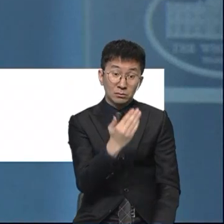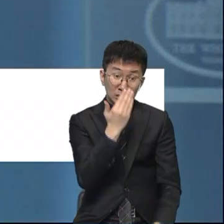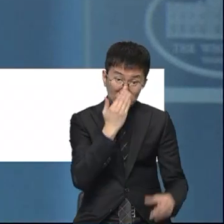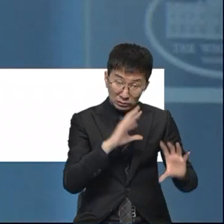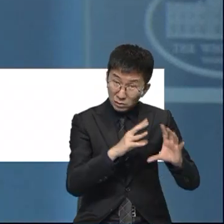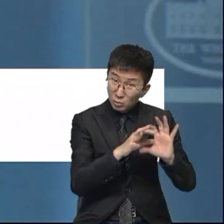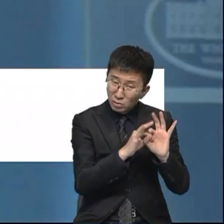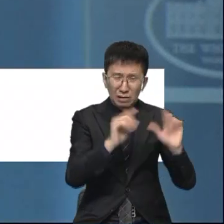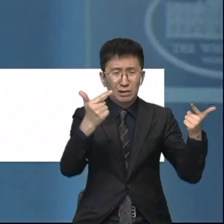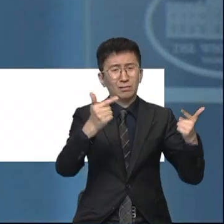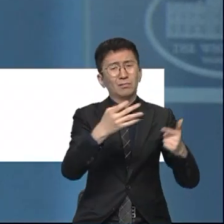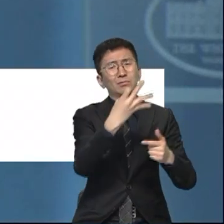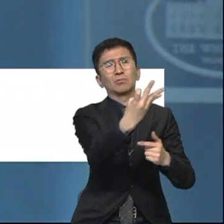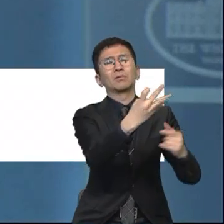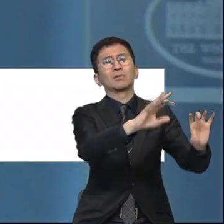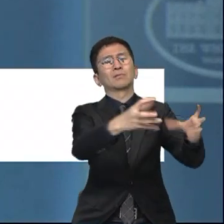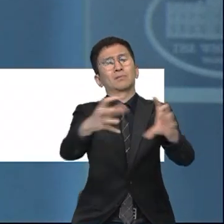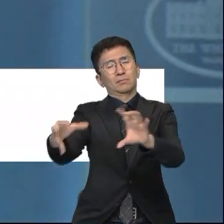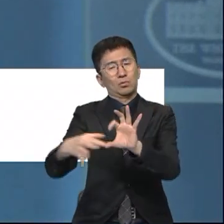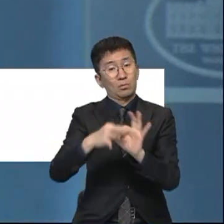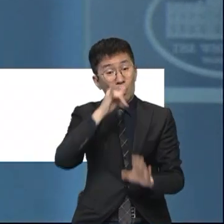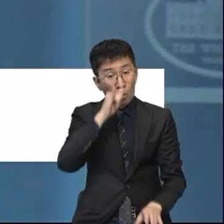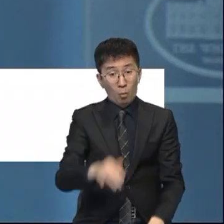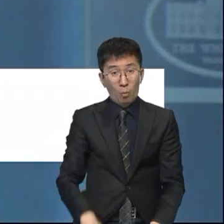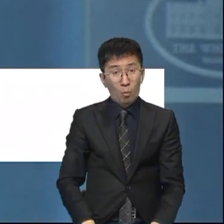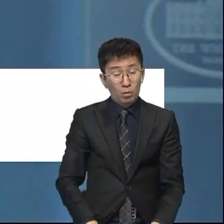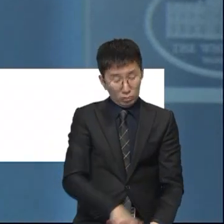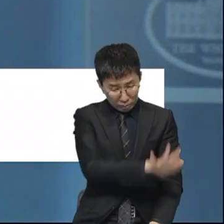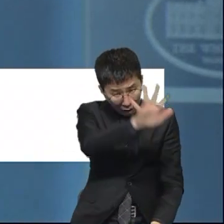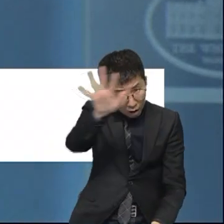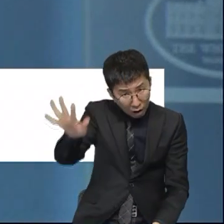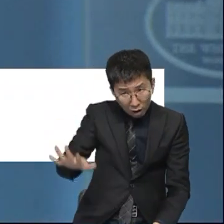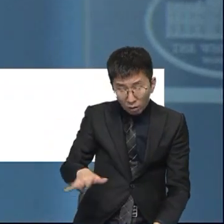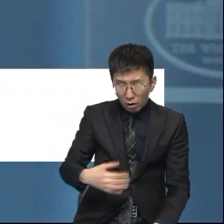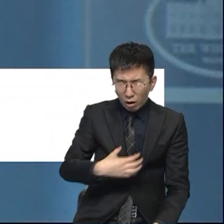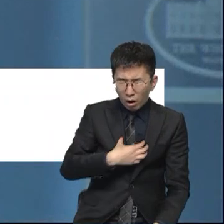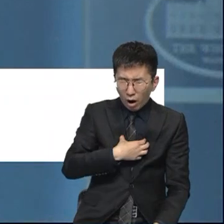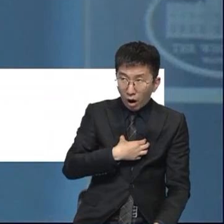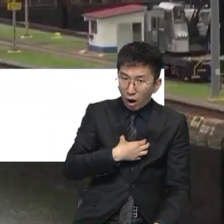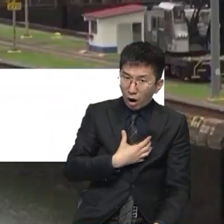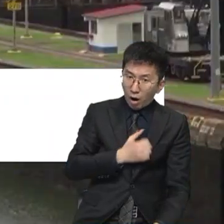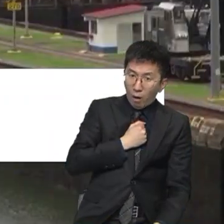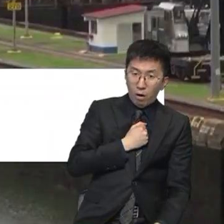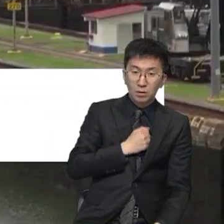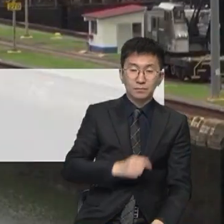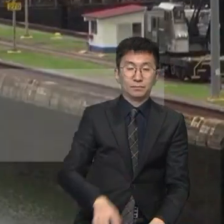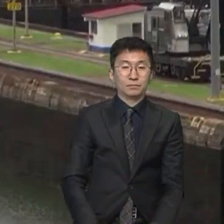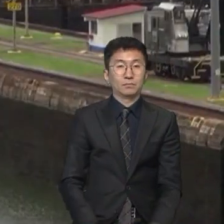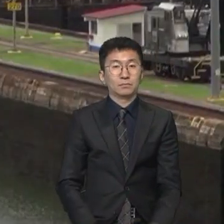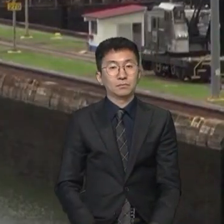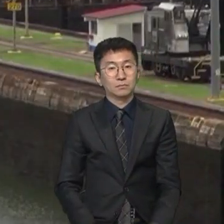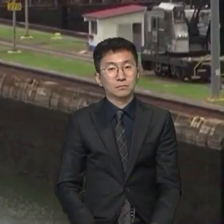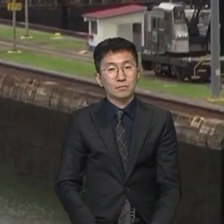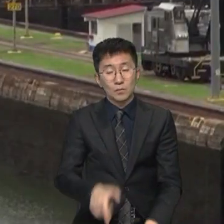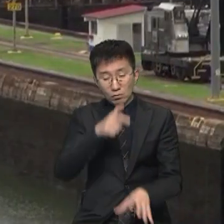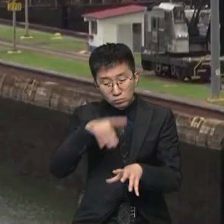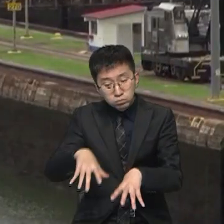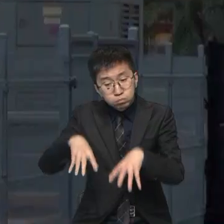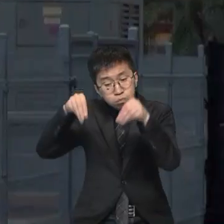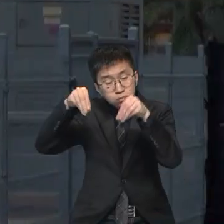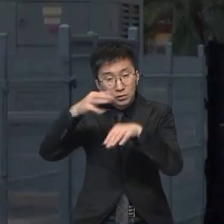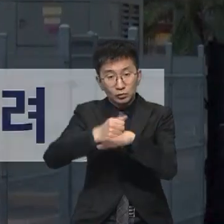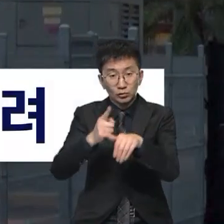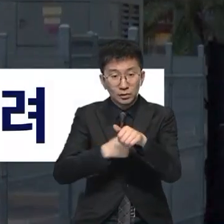nations, which goes to show you the extent to which this is truly a source of global concern. 최근 가뭄으로 파나마